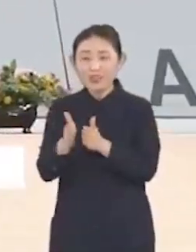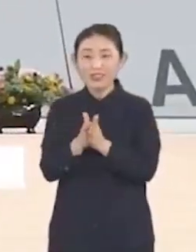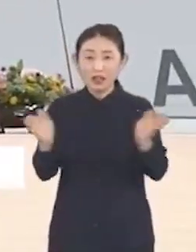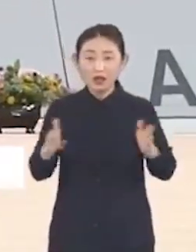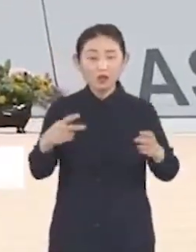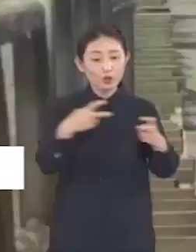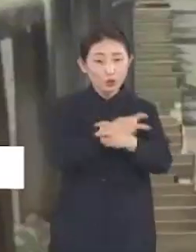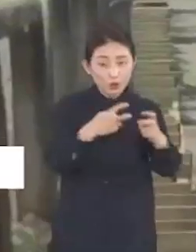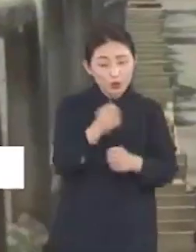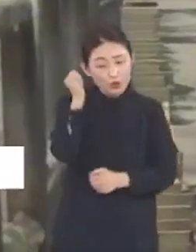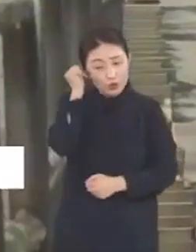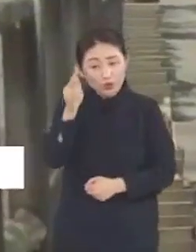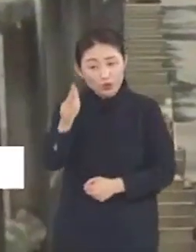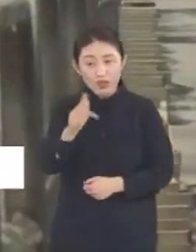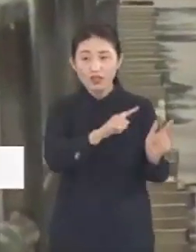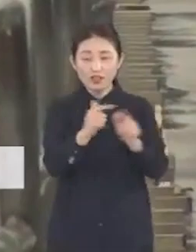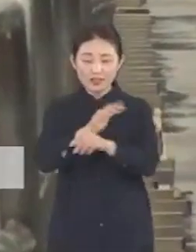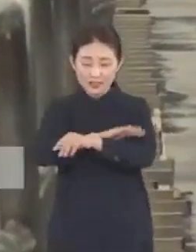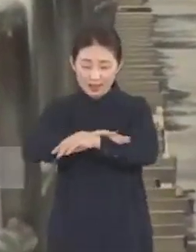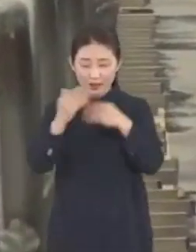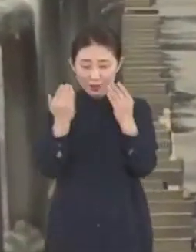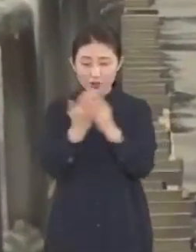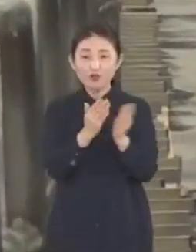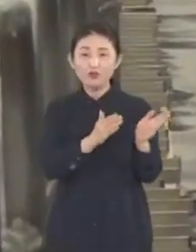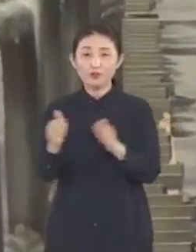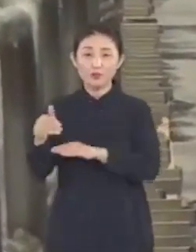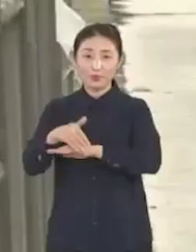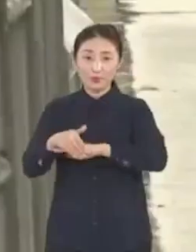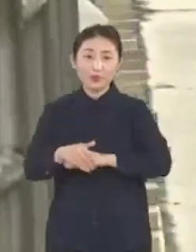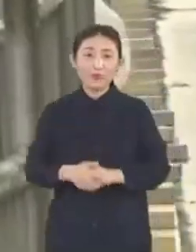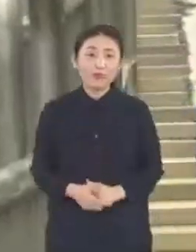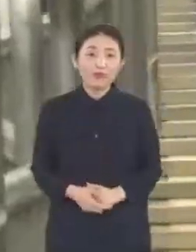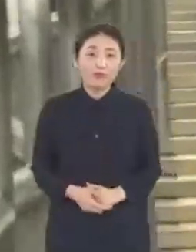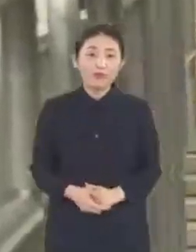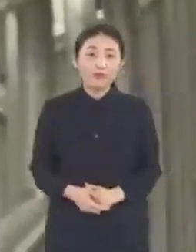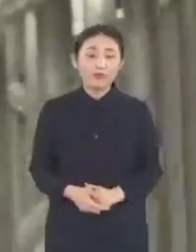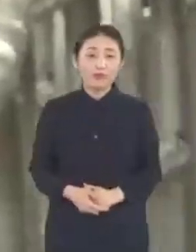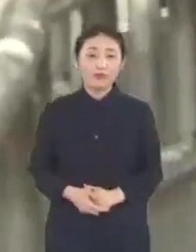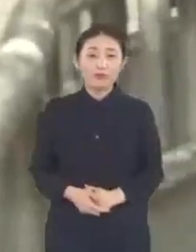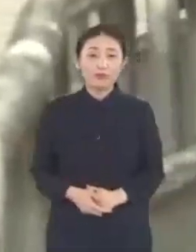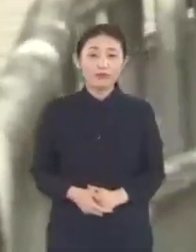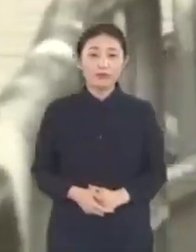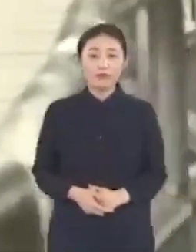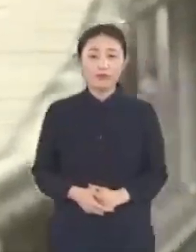교통망과 숙소 등도 차질 없이 준비한다는 계획입니다. TJB 장석영입니다.